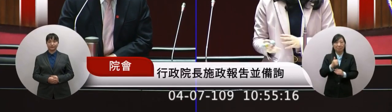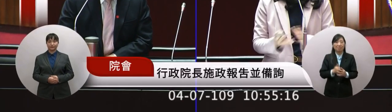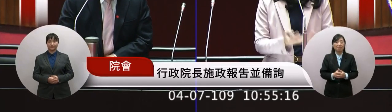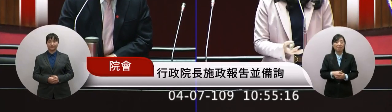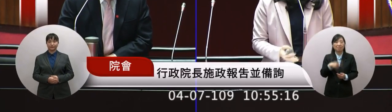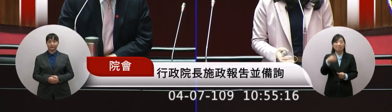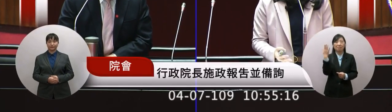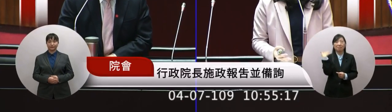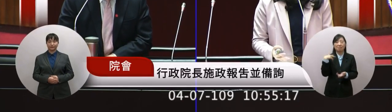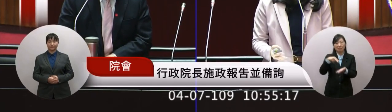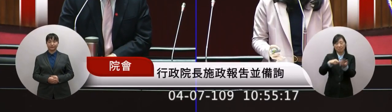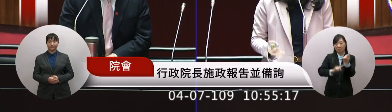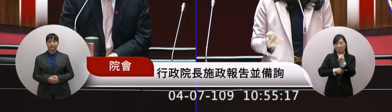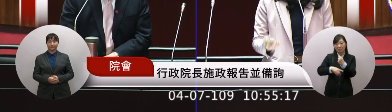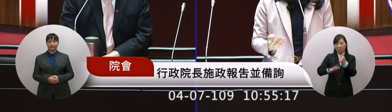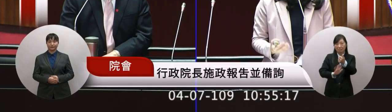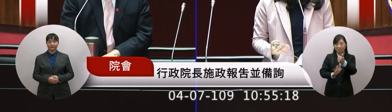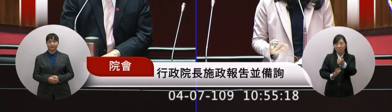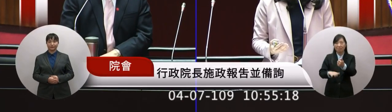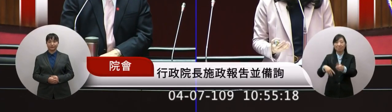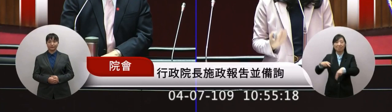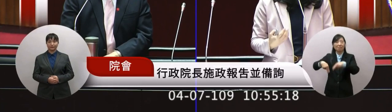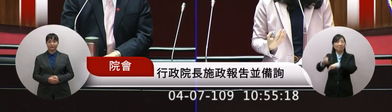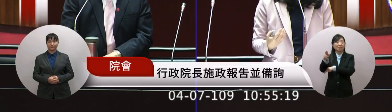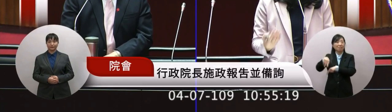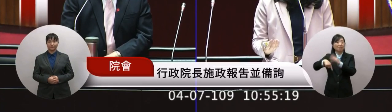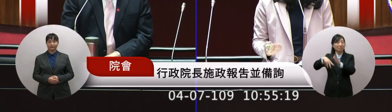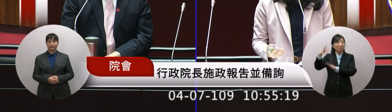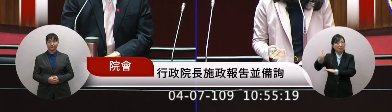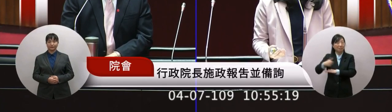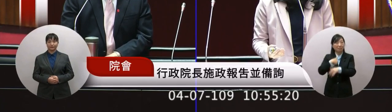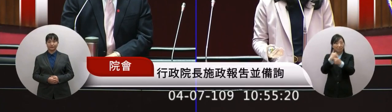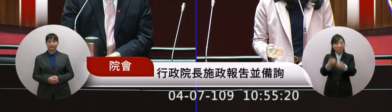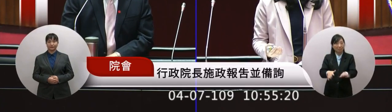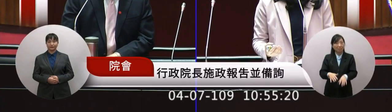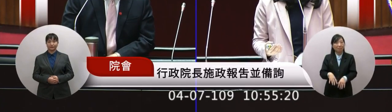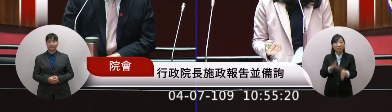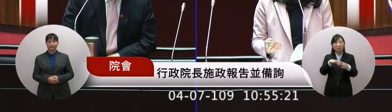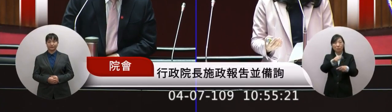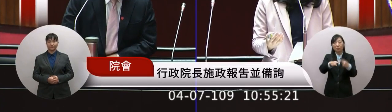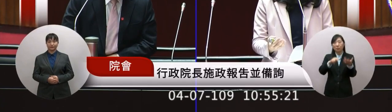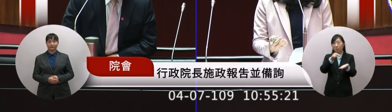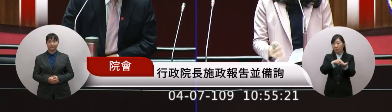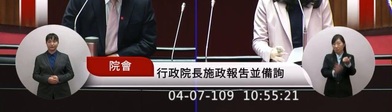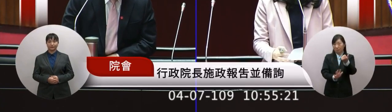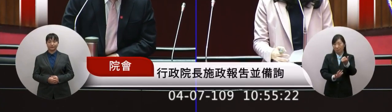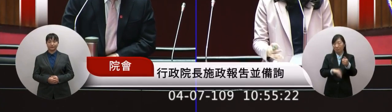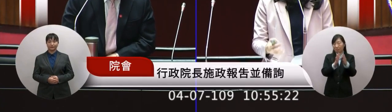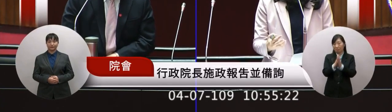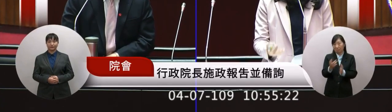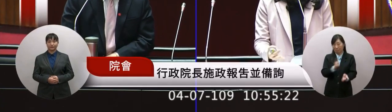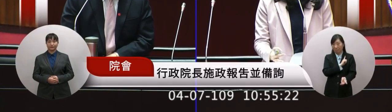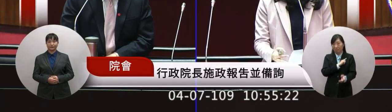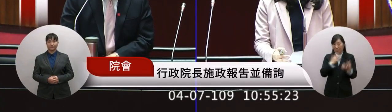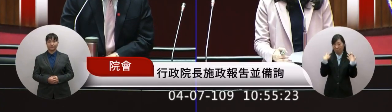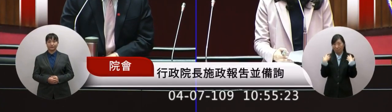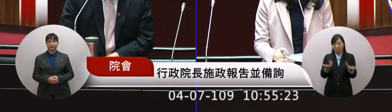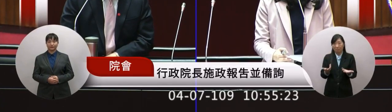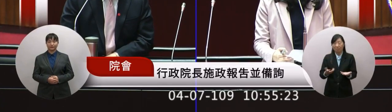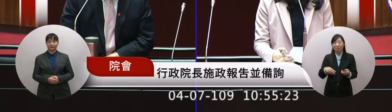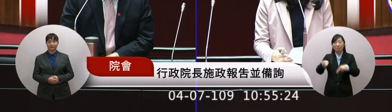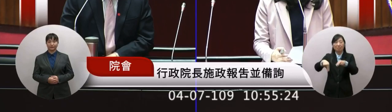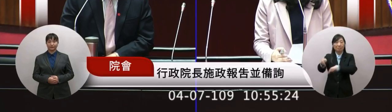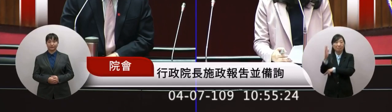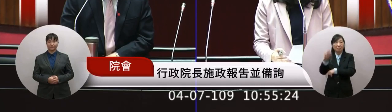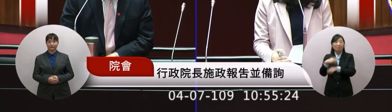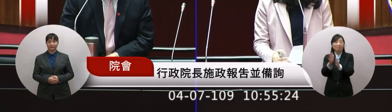是立法委员跟行政院长，那您也知道说，其实立法委员要能够好好发挥职权，其实行政部会呢其实需要提供一些我们